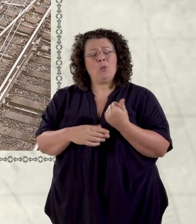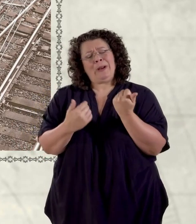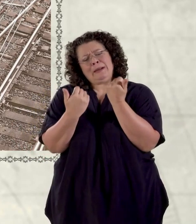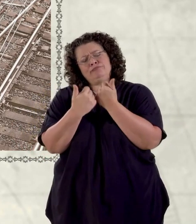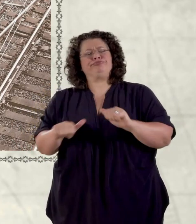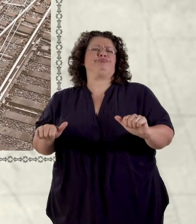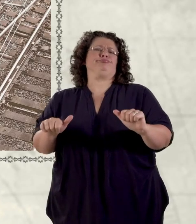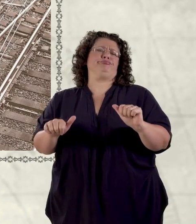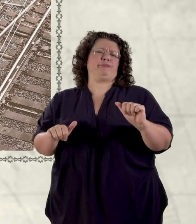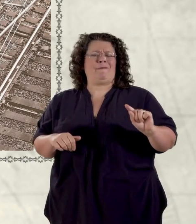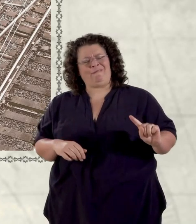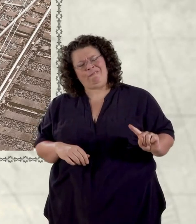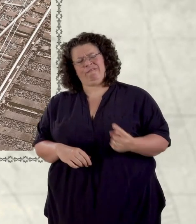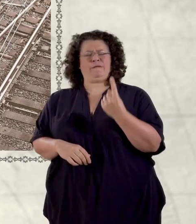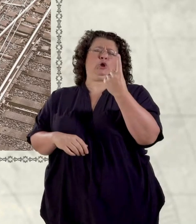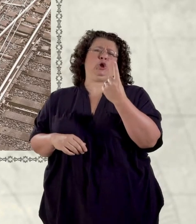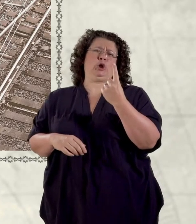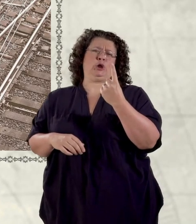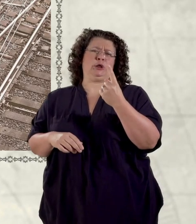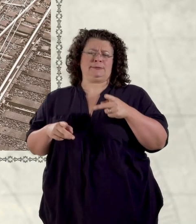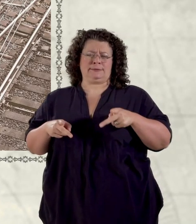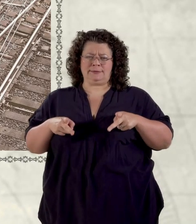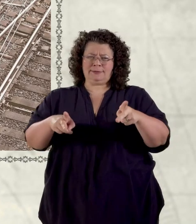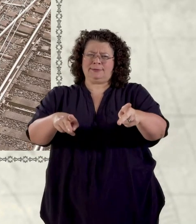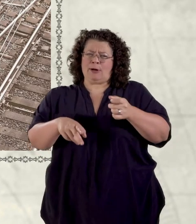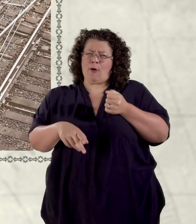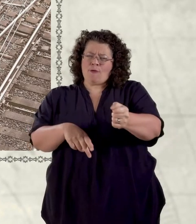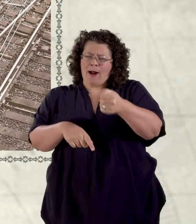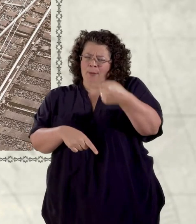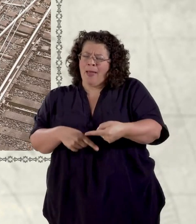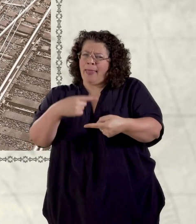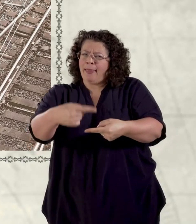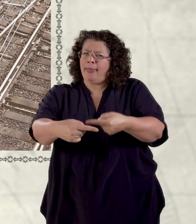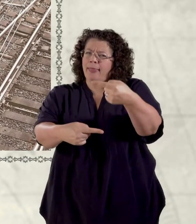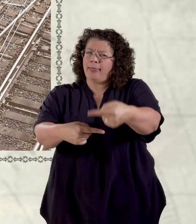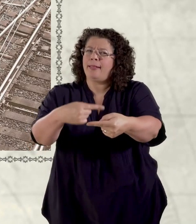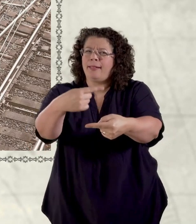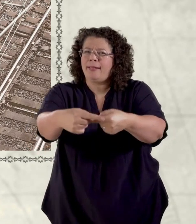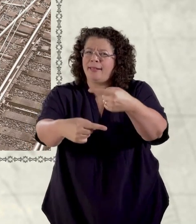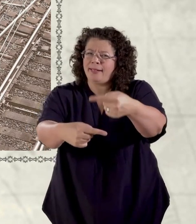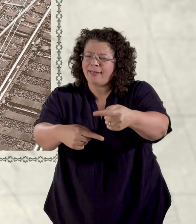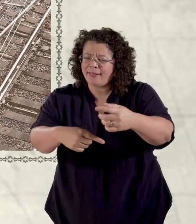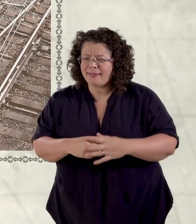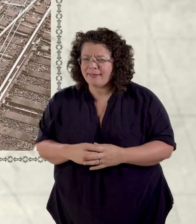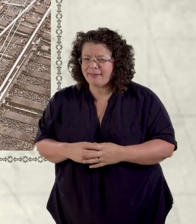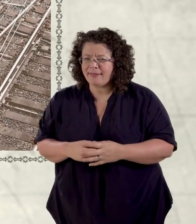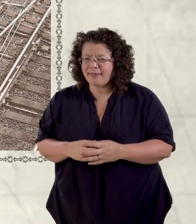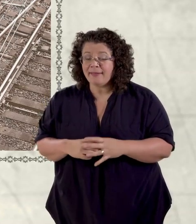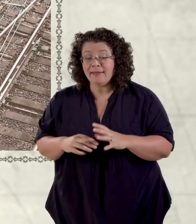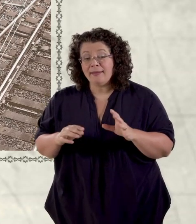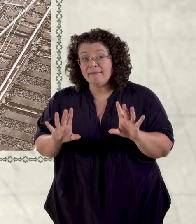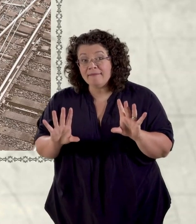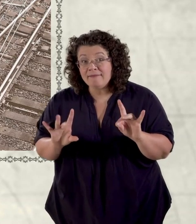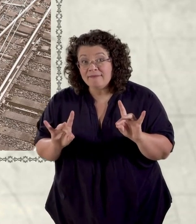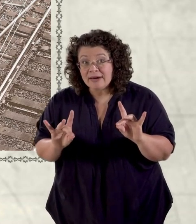i orffen ein reilfyrdd cynta. Ond nid yna i diwedddu. O na.